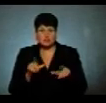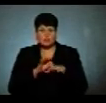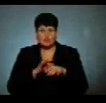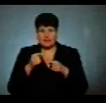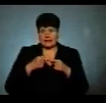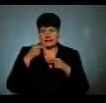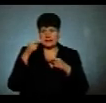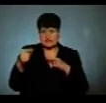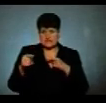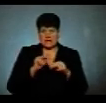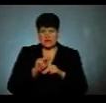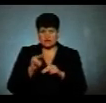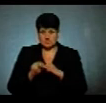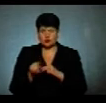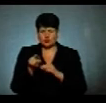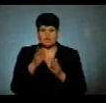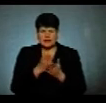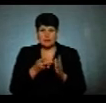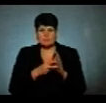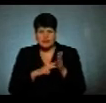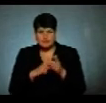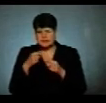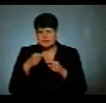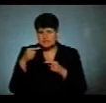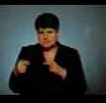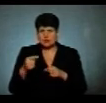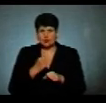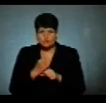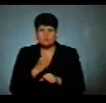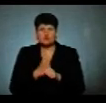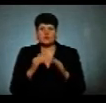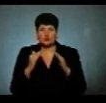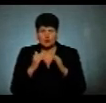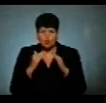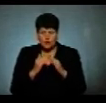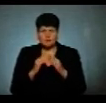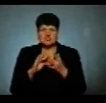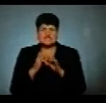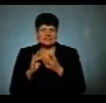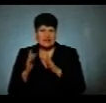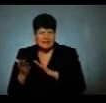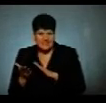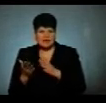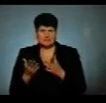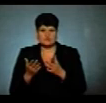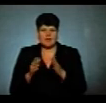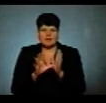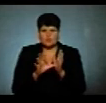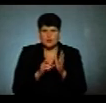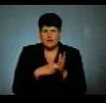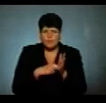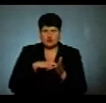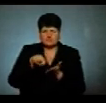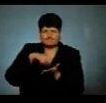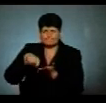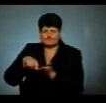дистанційне навчання, так, тоді в них є план дистанційної роботи, він працює вдома, через мережу інтернет, через електронну пошту своїми